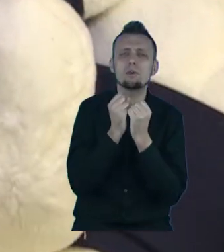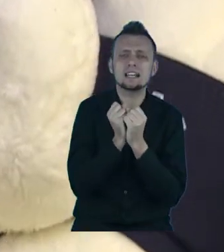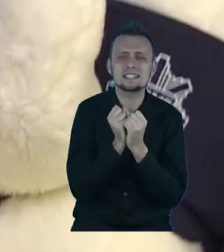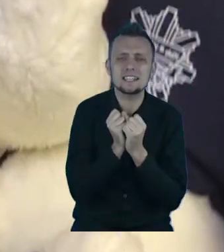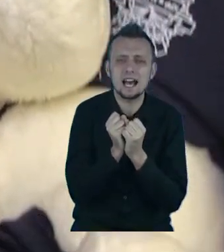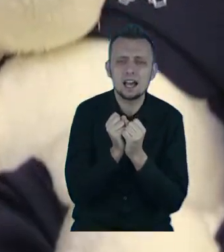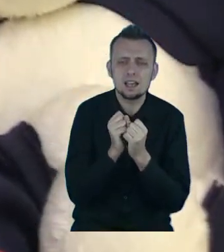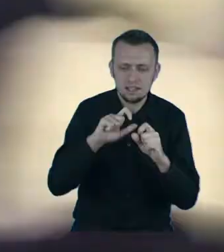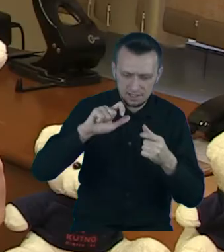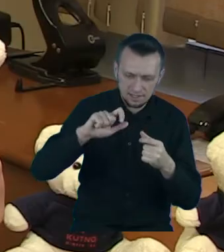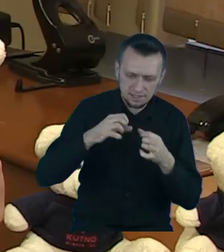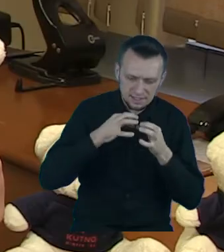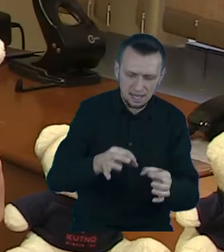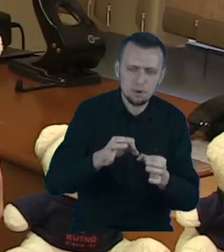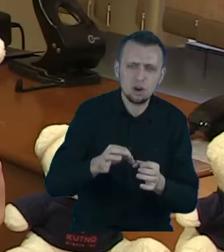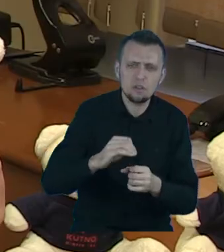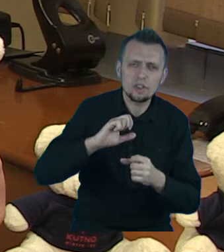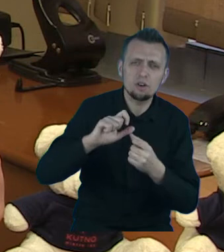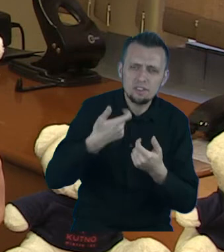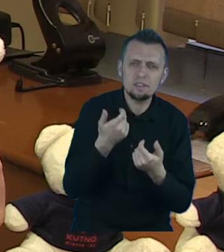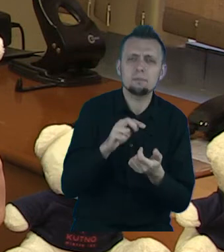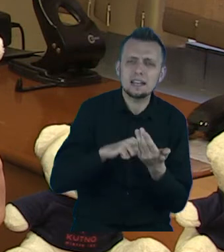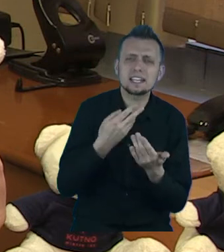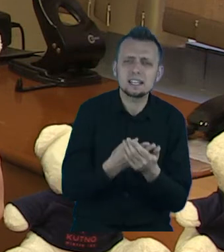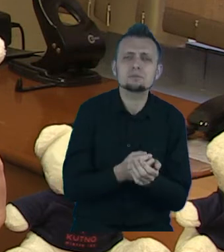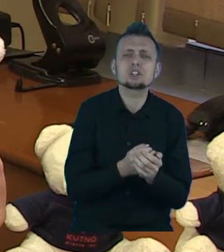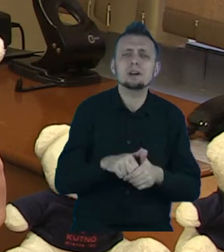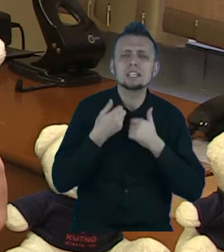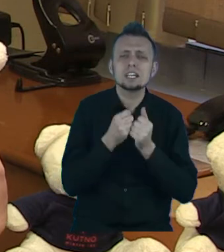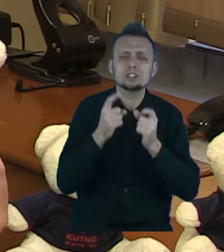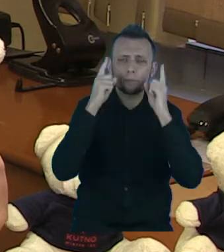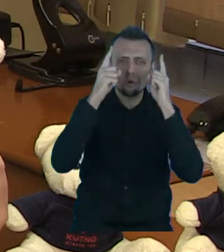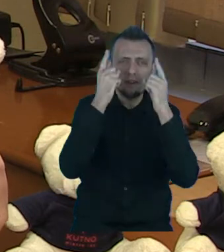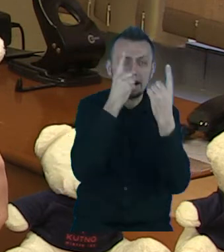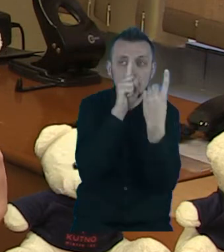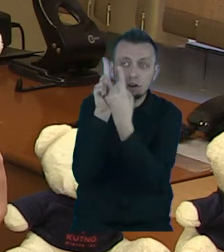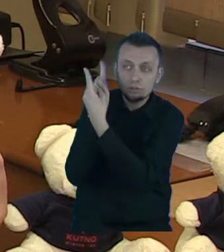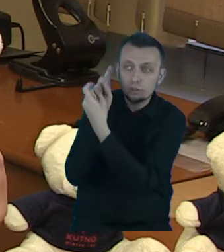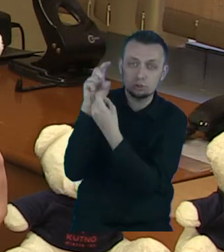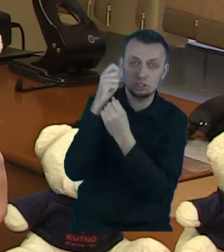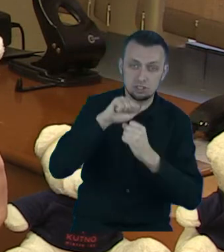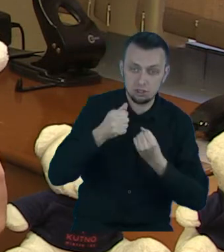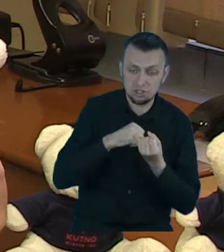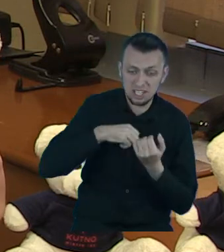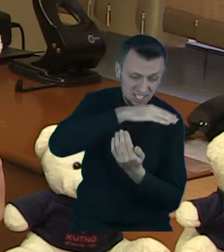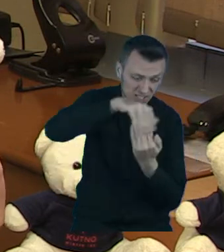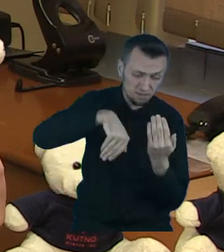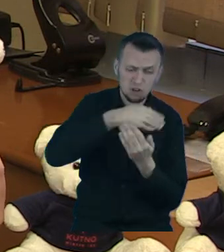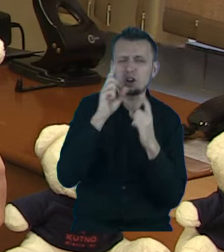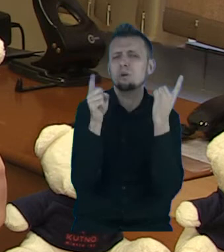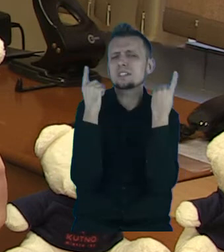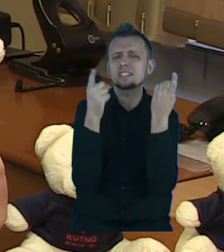domowej. Misie mają odwrócić uwagę od tego, co się dzieje dookoła i być pocieszaczem. No, przykre wydarzenia mogą